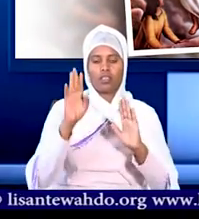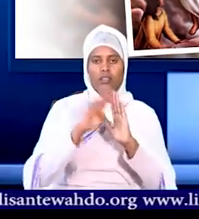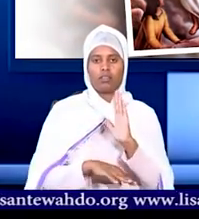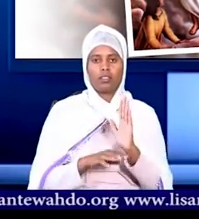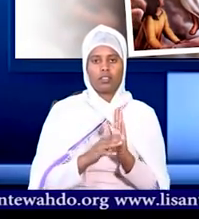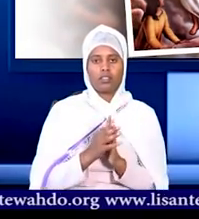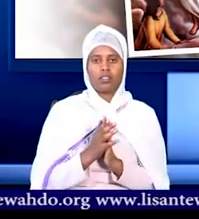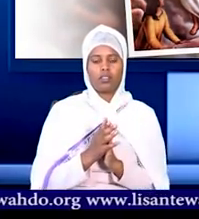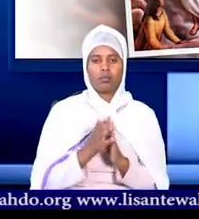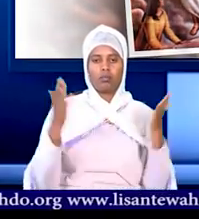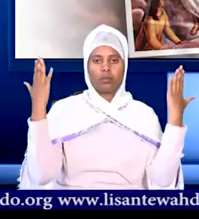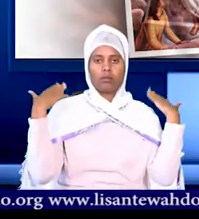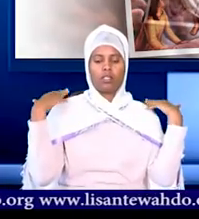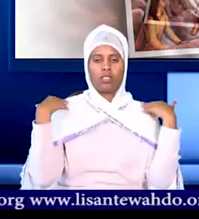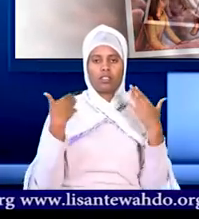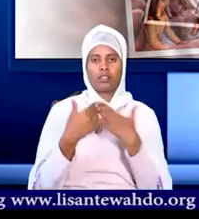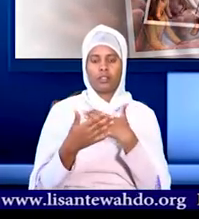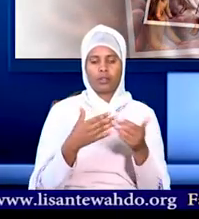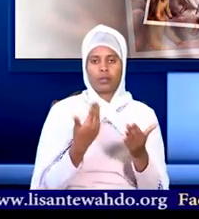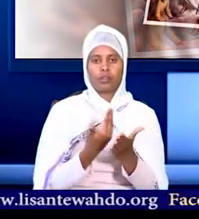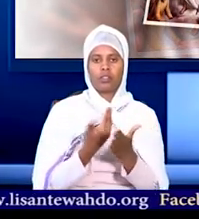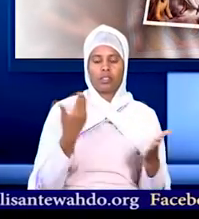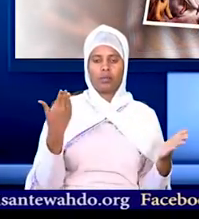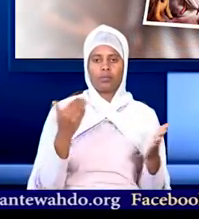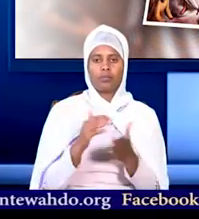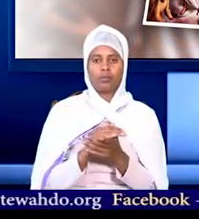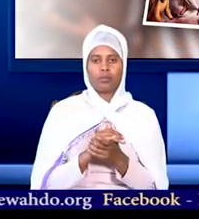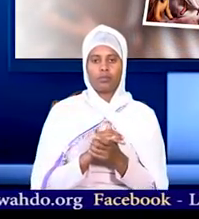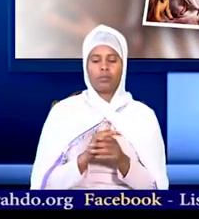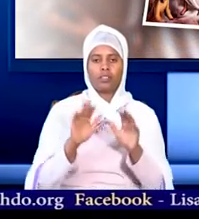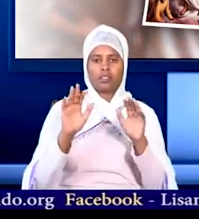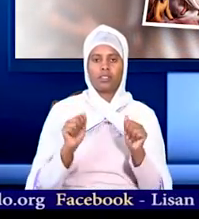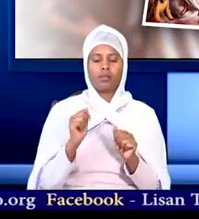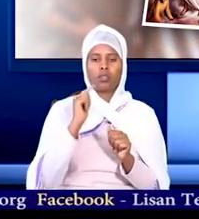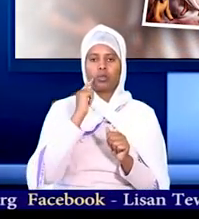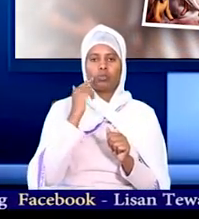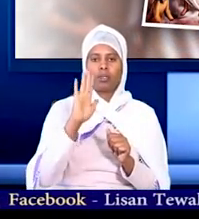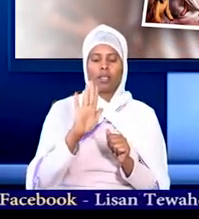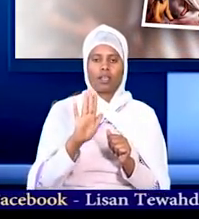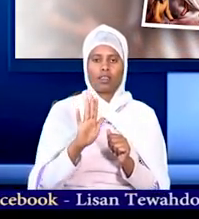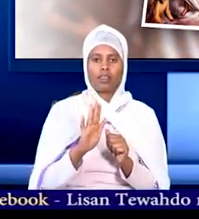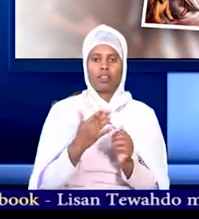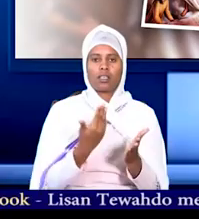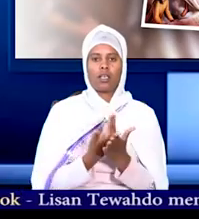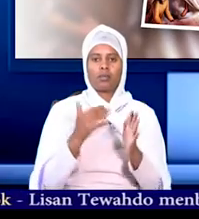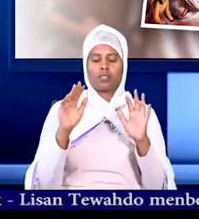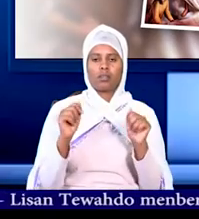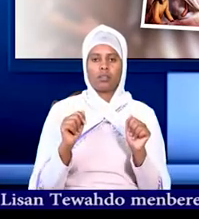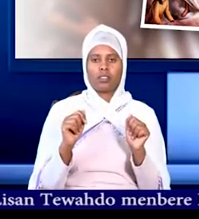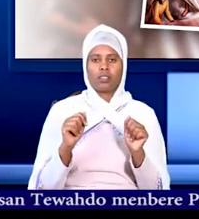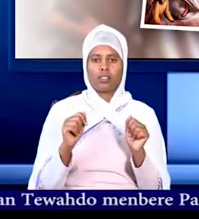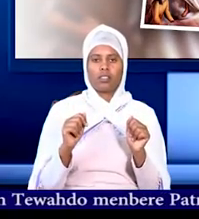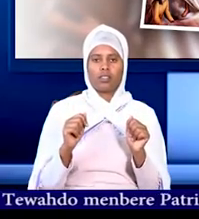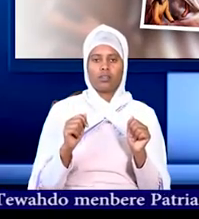ገሲፁ ድማ ጥራይ ኣይተረፈን ብመላእቱ ገይሩ ካብ ዝነበራ ጣዕሚ